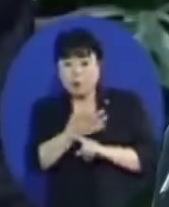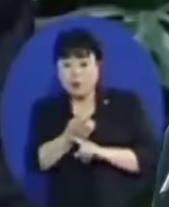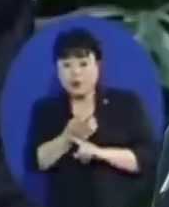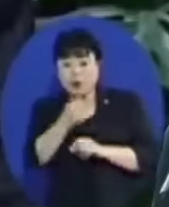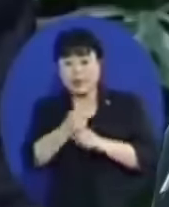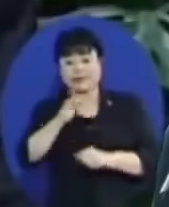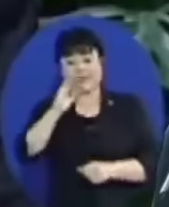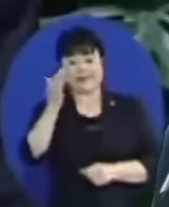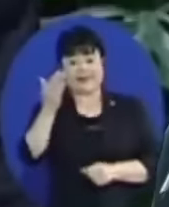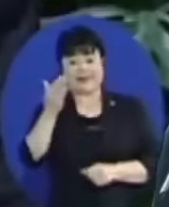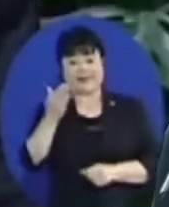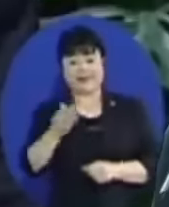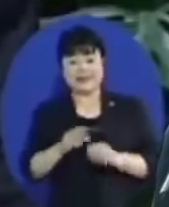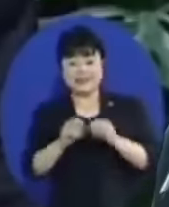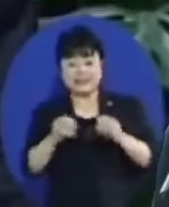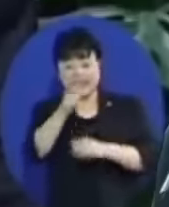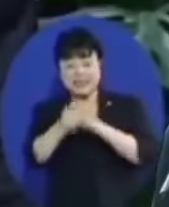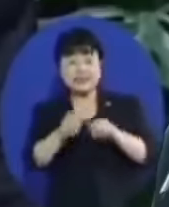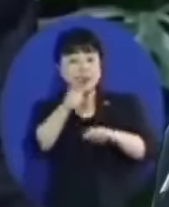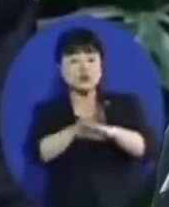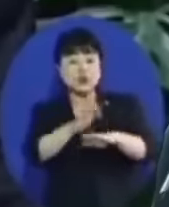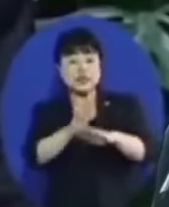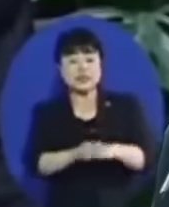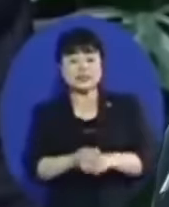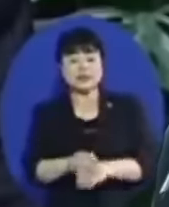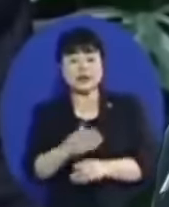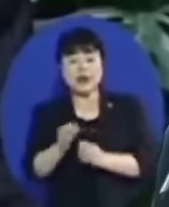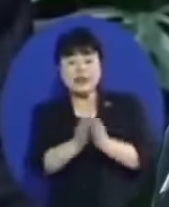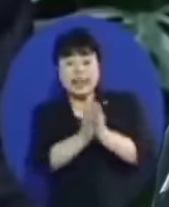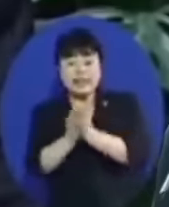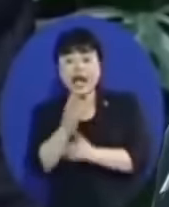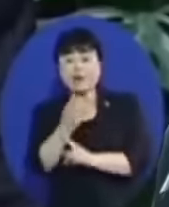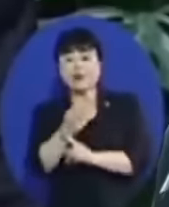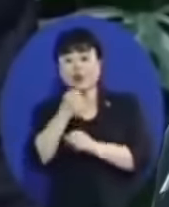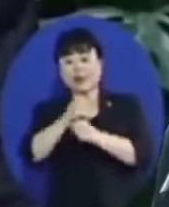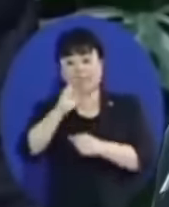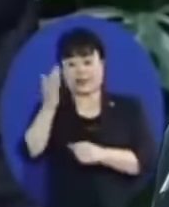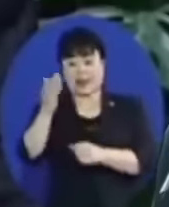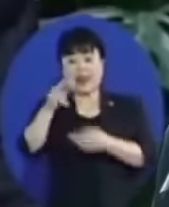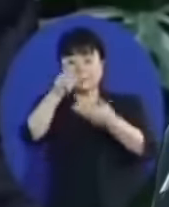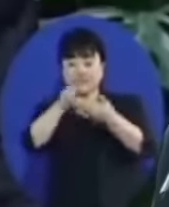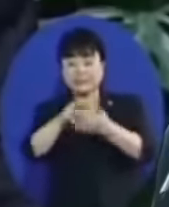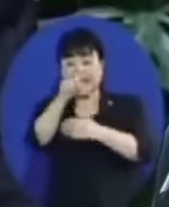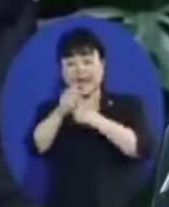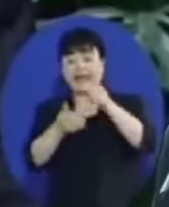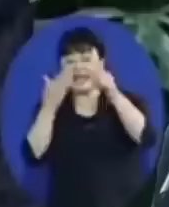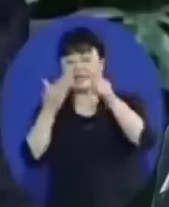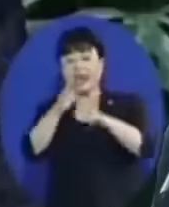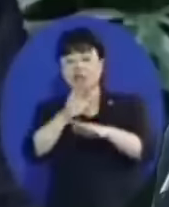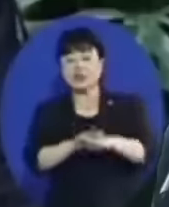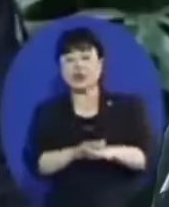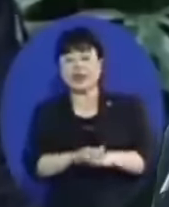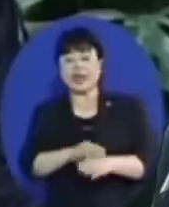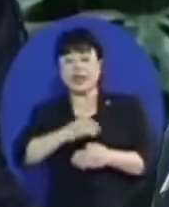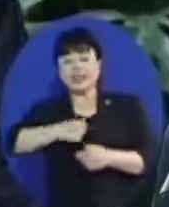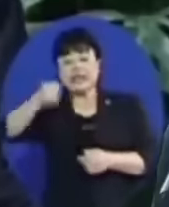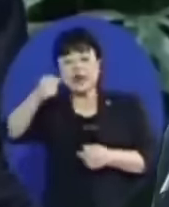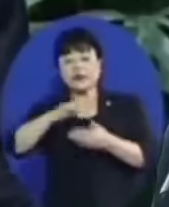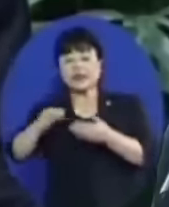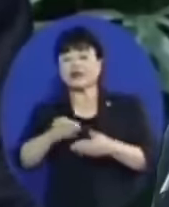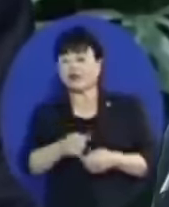것입니다. 진흙이 하나님의 손에서는 다이아몬드도 될 수 있는 것입니다. 문제는 하나님의 손에 들리는 것이